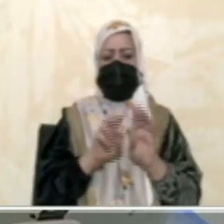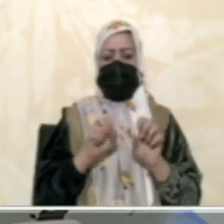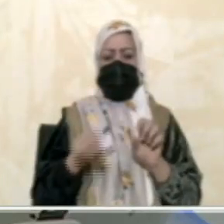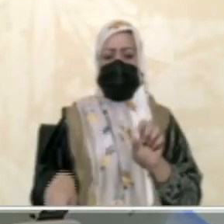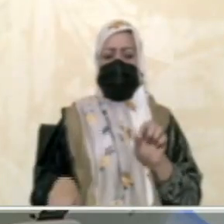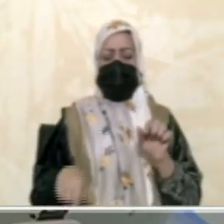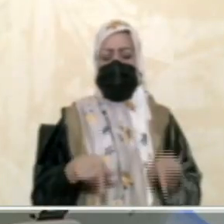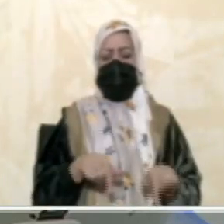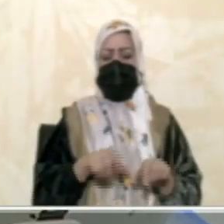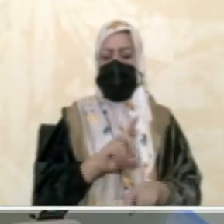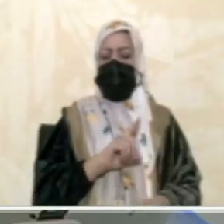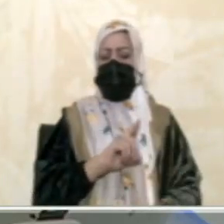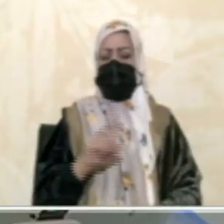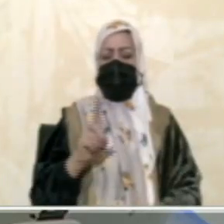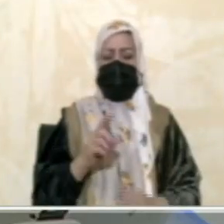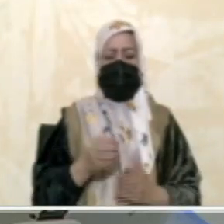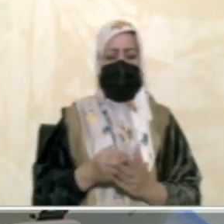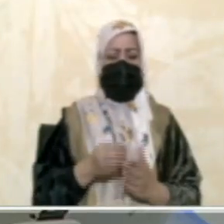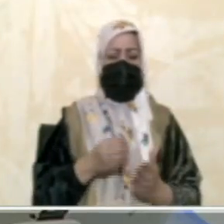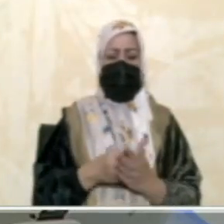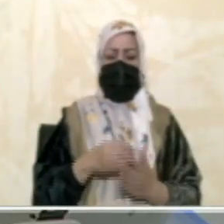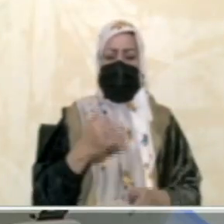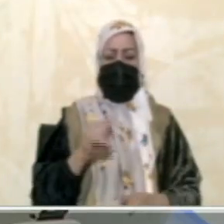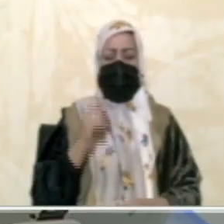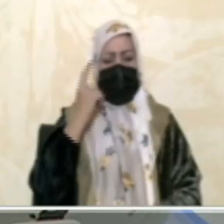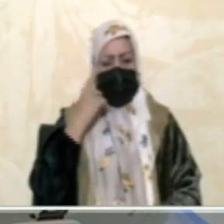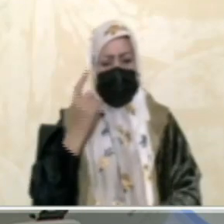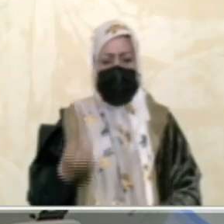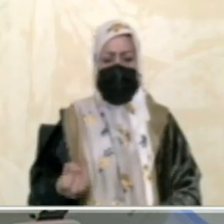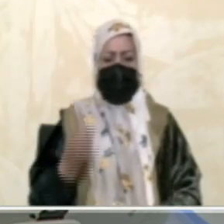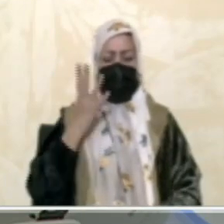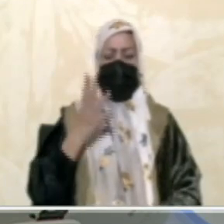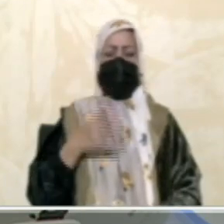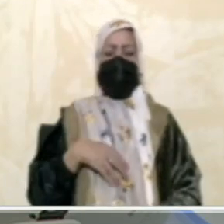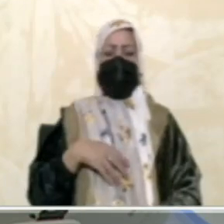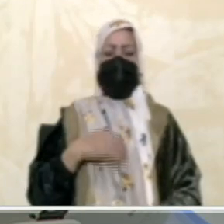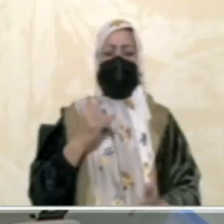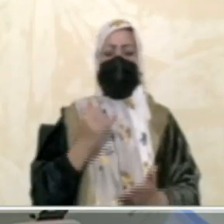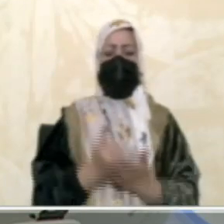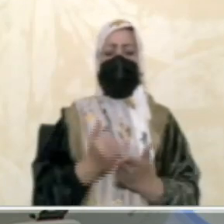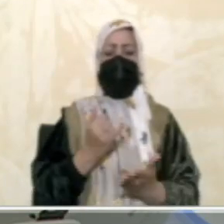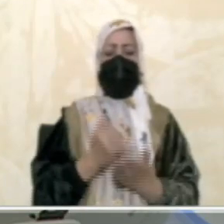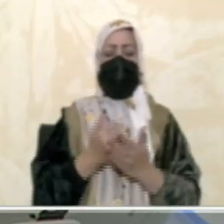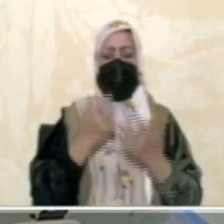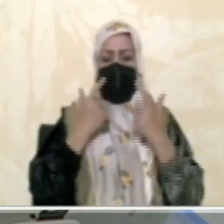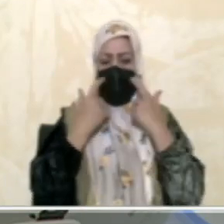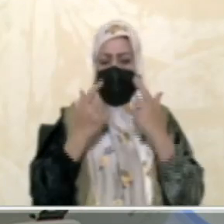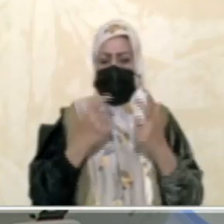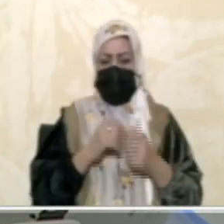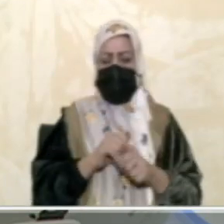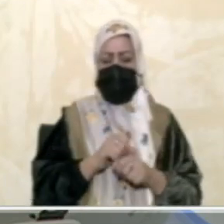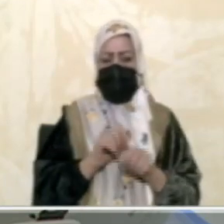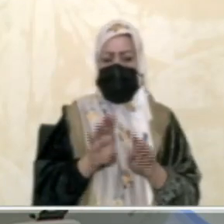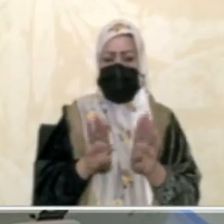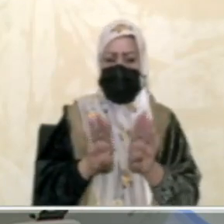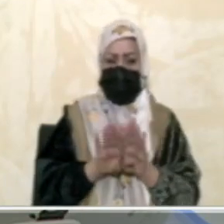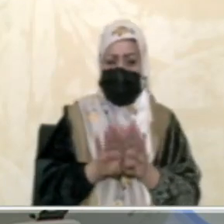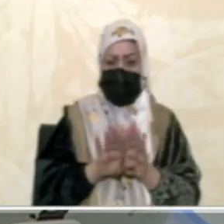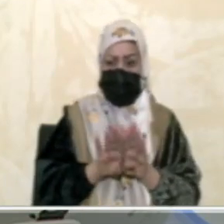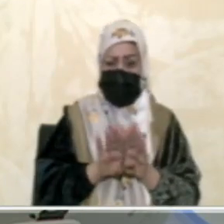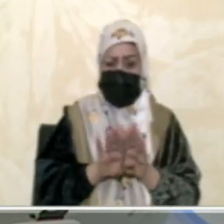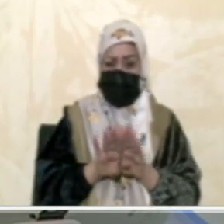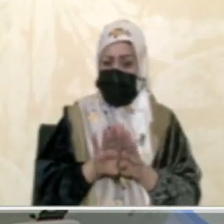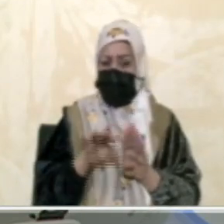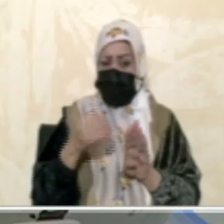من باب الحرص على تسويه الصف لكن هل يجب على الانسان الان في تسويه الصف ان